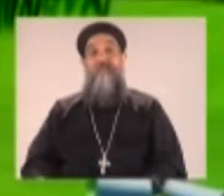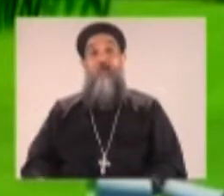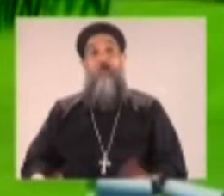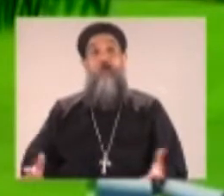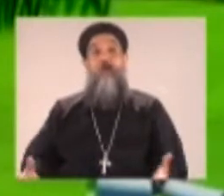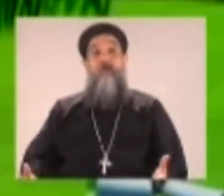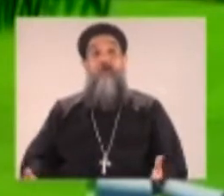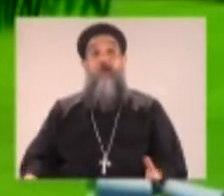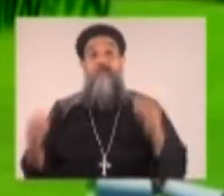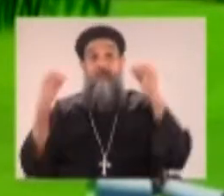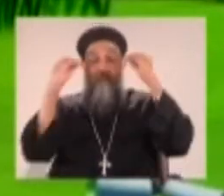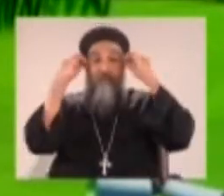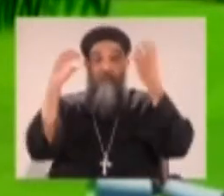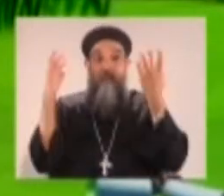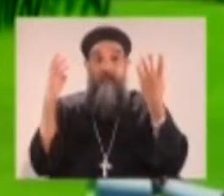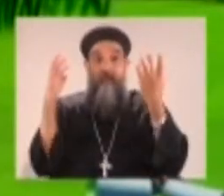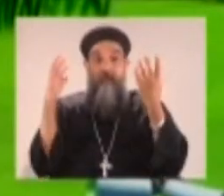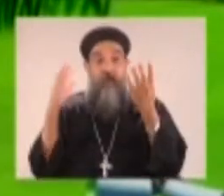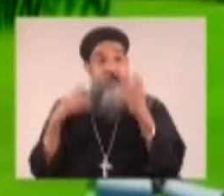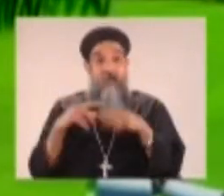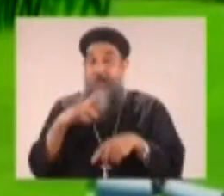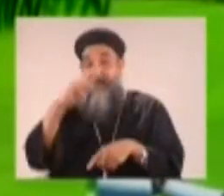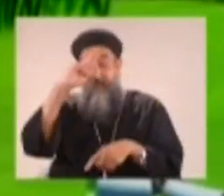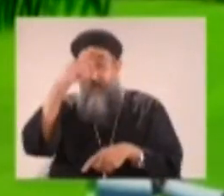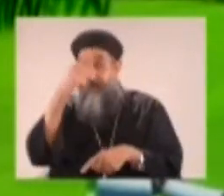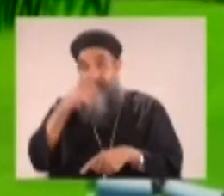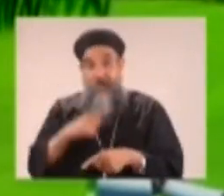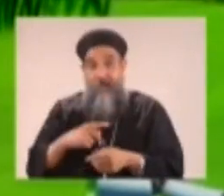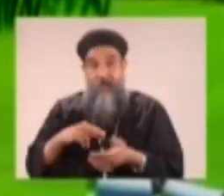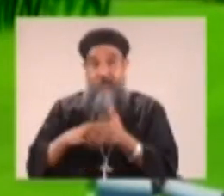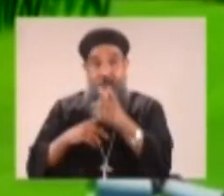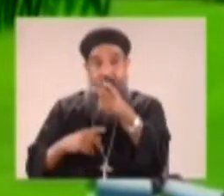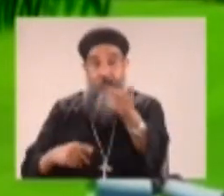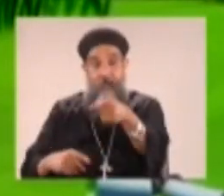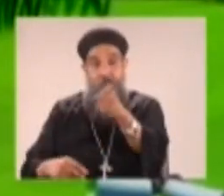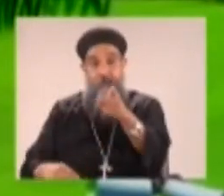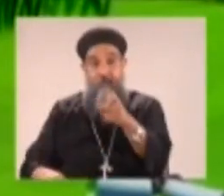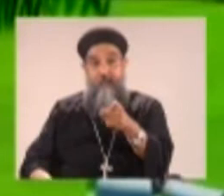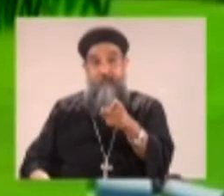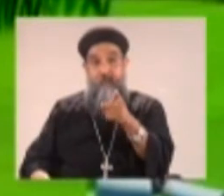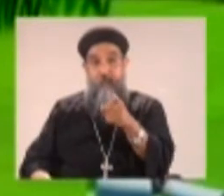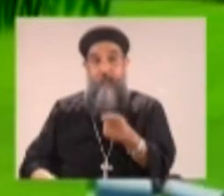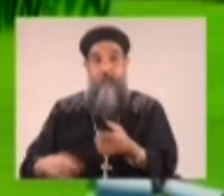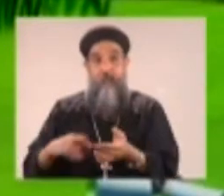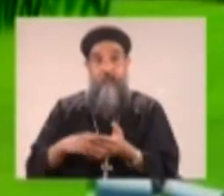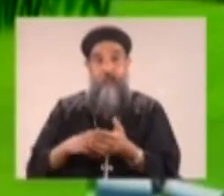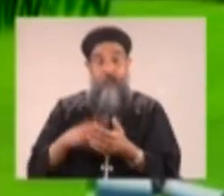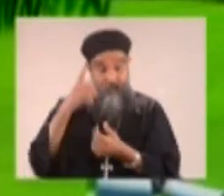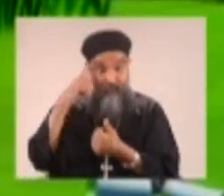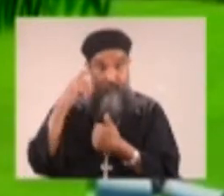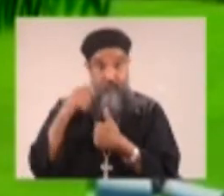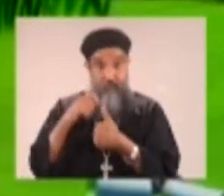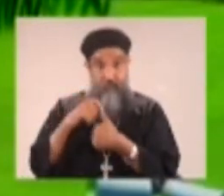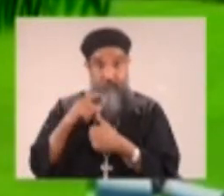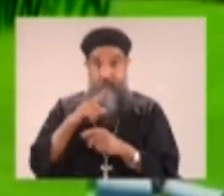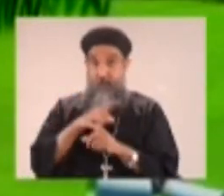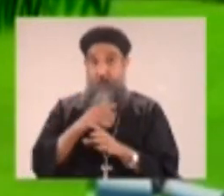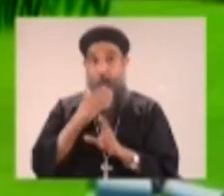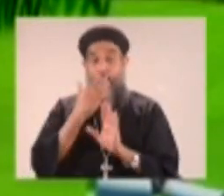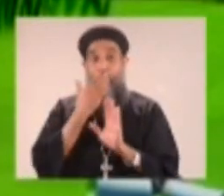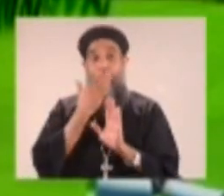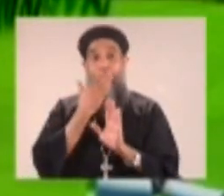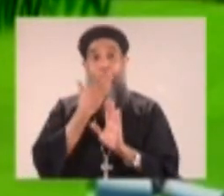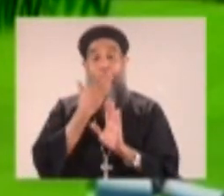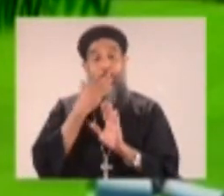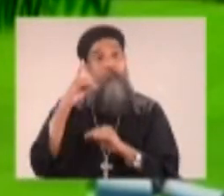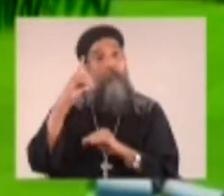يا خبر أبيض، إيه اللي بيحصل هنا ده؟ أنتوا عندكوا فكرة؟ ليه يا كينجو؟ أنا